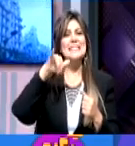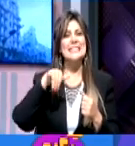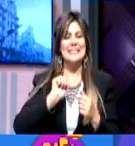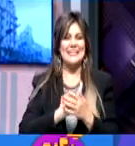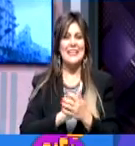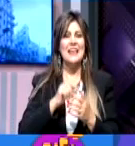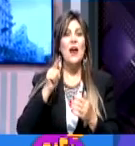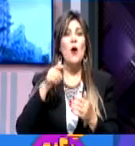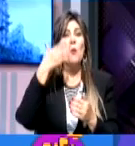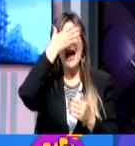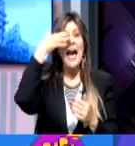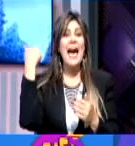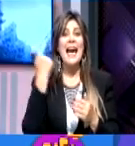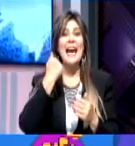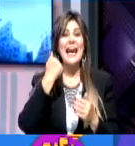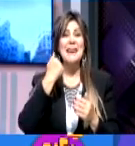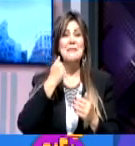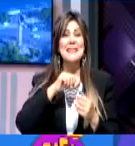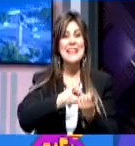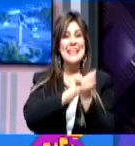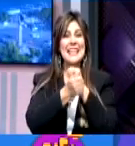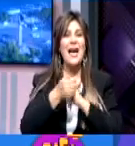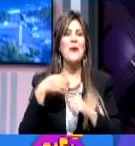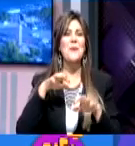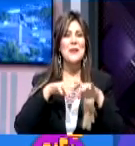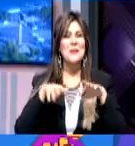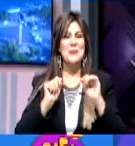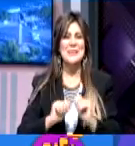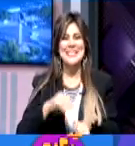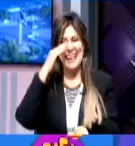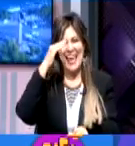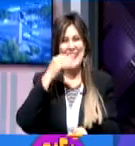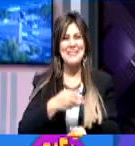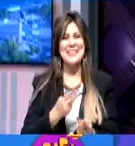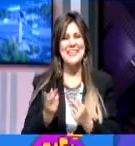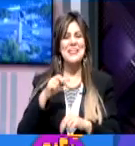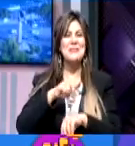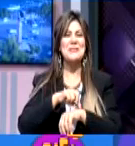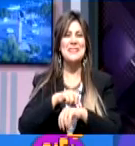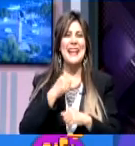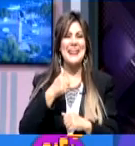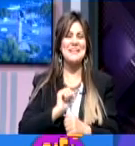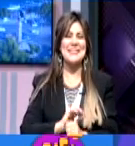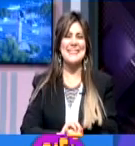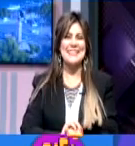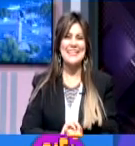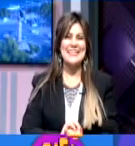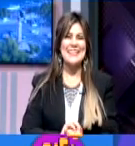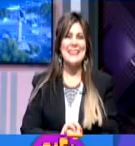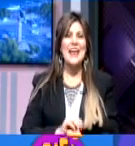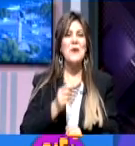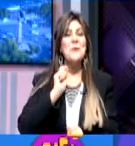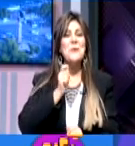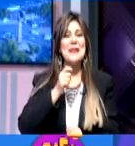المصرية. أهلا بك يا دكتور. أهلا وسهلا، نورتنا وشرفتنا في قناة الصحة والجمال وبرنامج بكرة